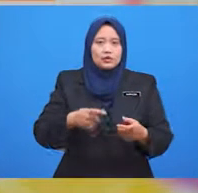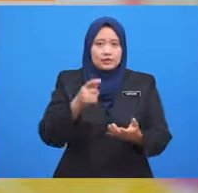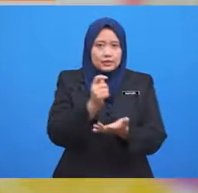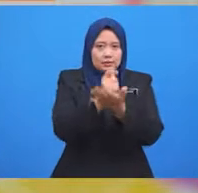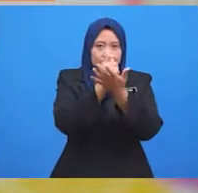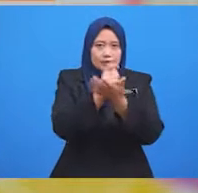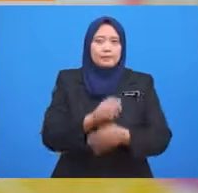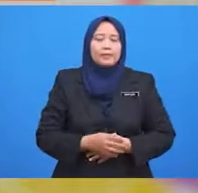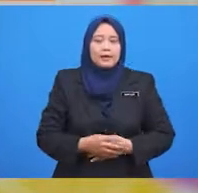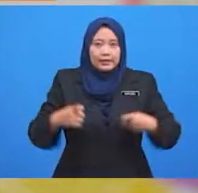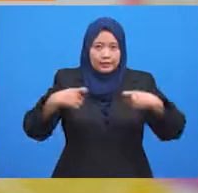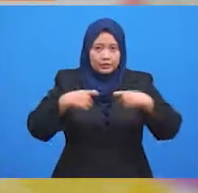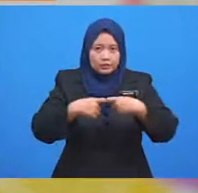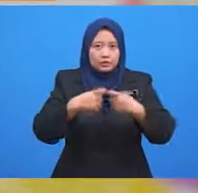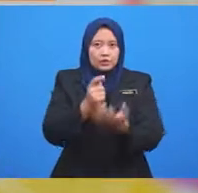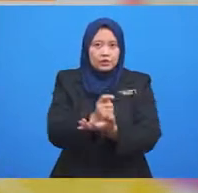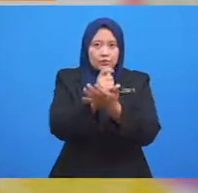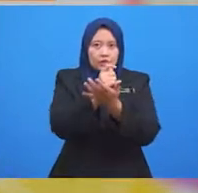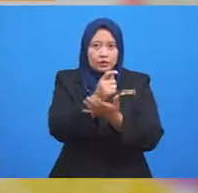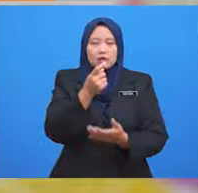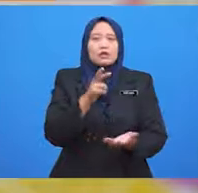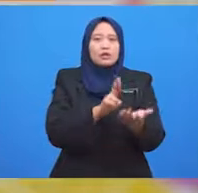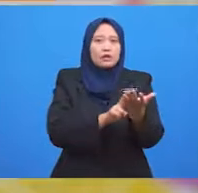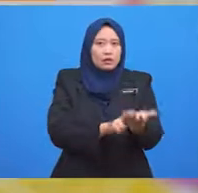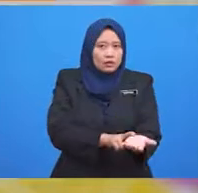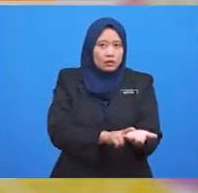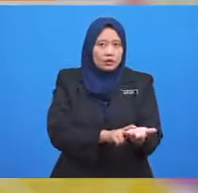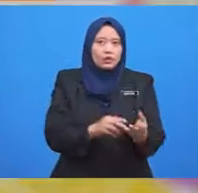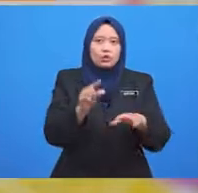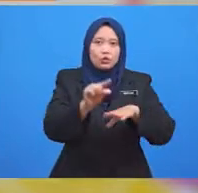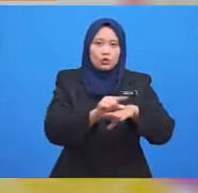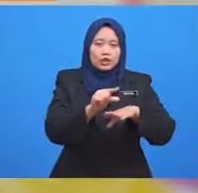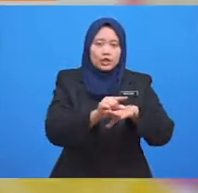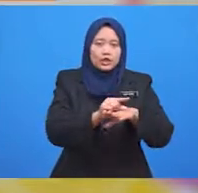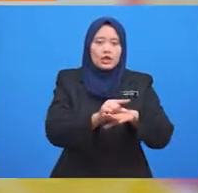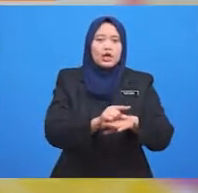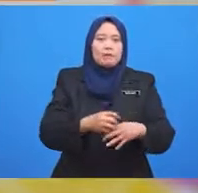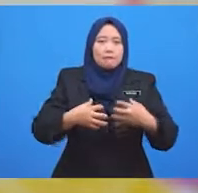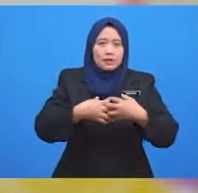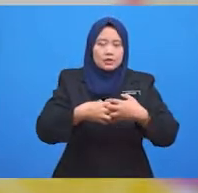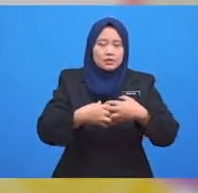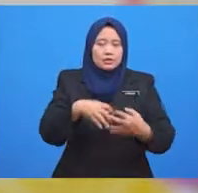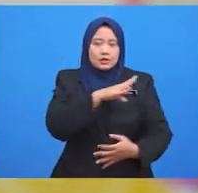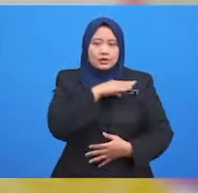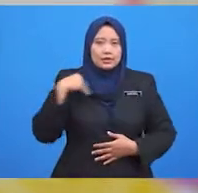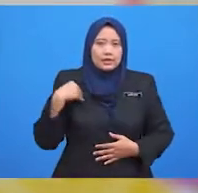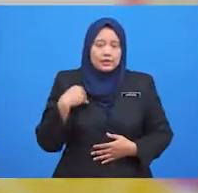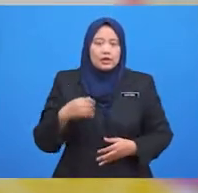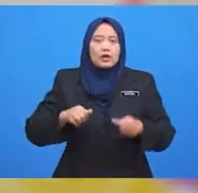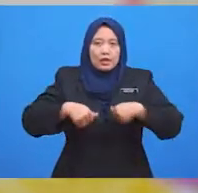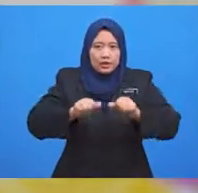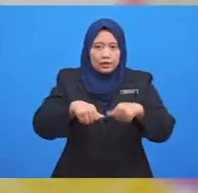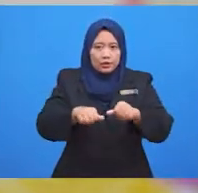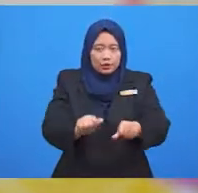Elektroterapi merupakan satu rawatan yang menggunakan mesin dan arus elektrik. Jadi, perkhidmatan